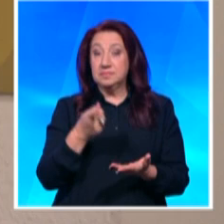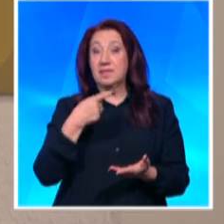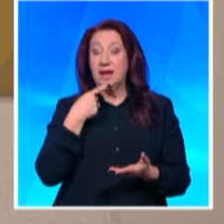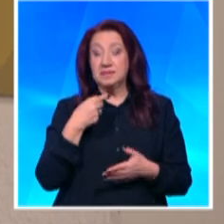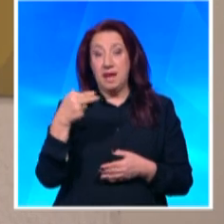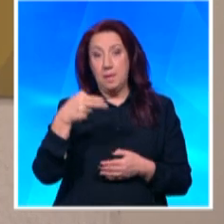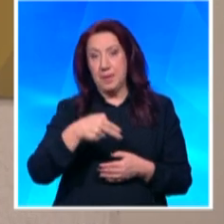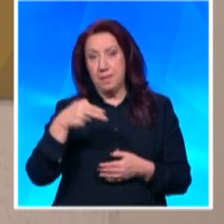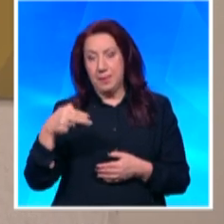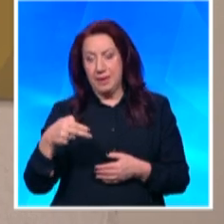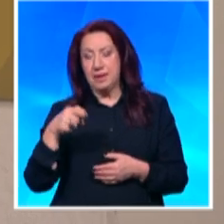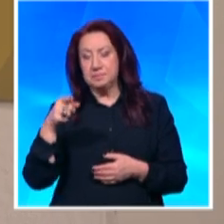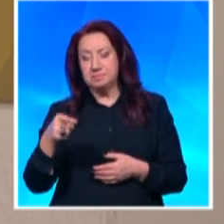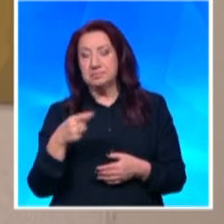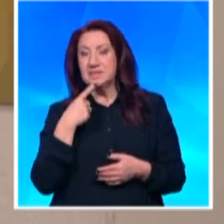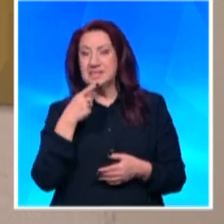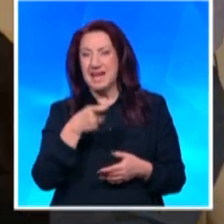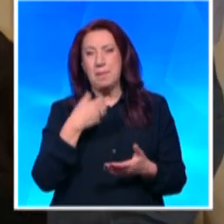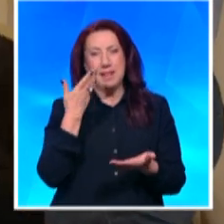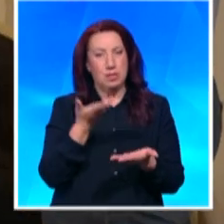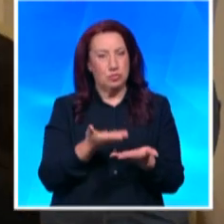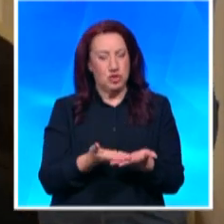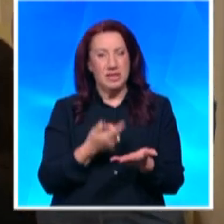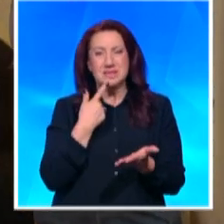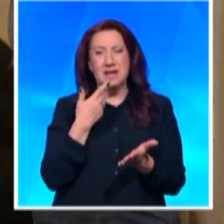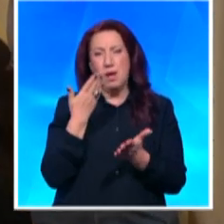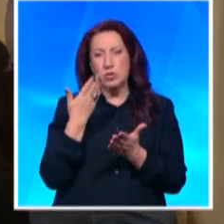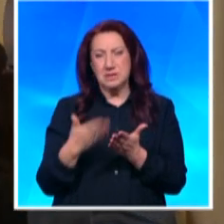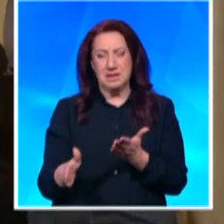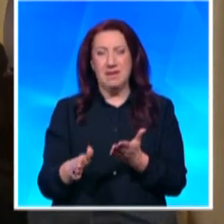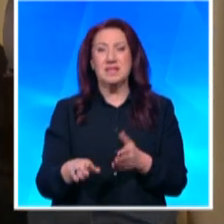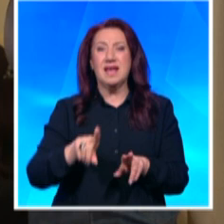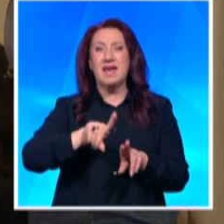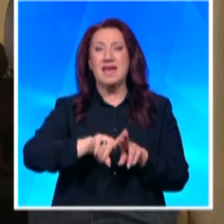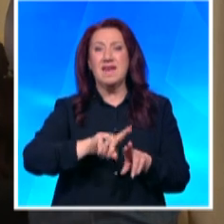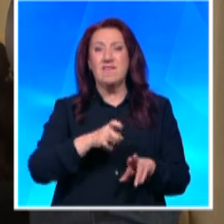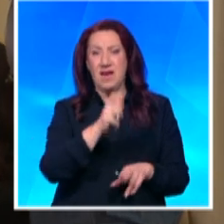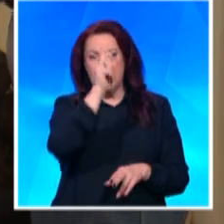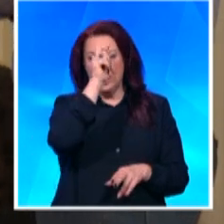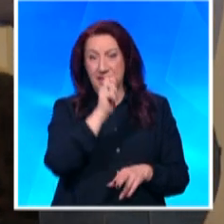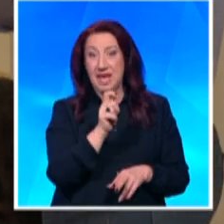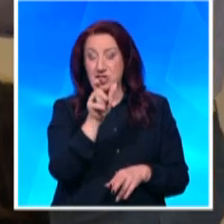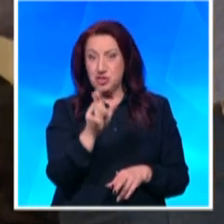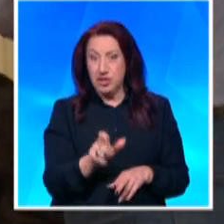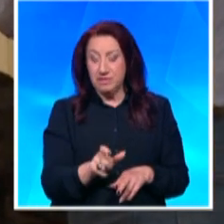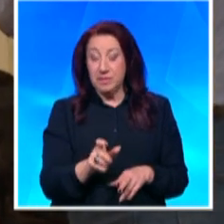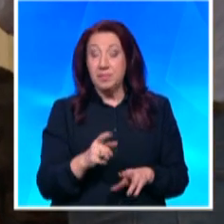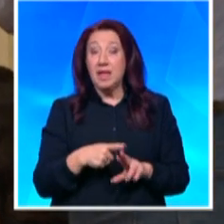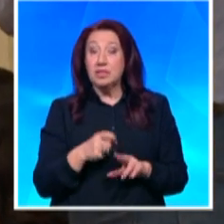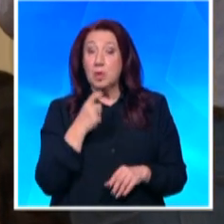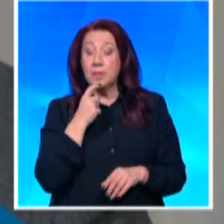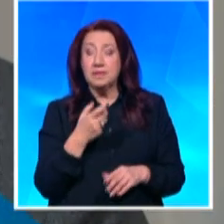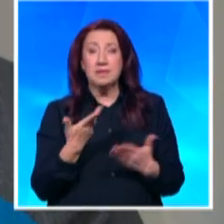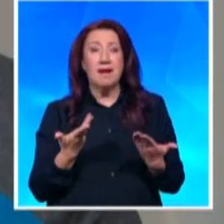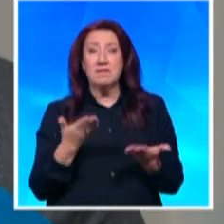промяната Демократична България дадоха на предложението за отстраняване на Иван Гешев. Но и попитаха каква е крайната